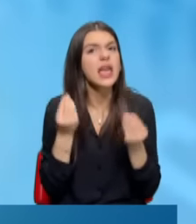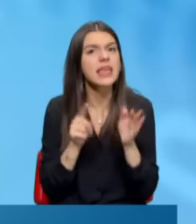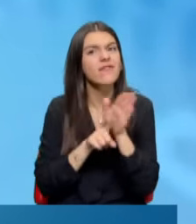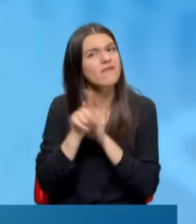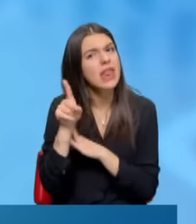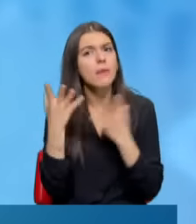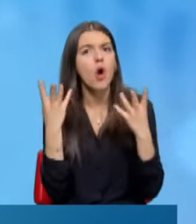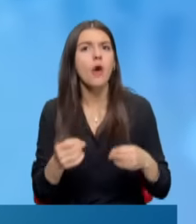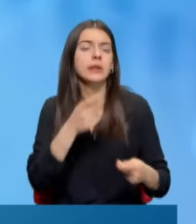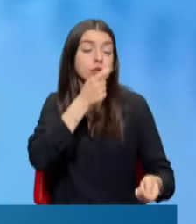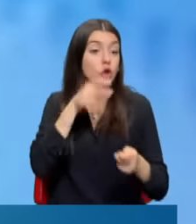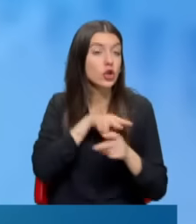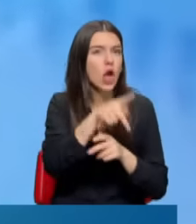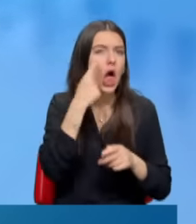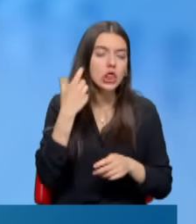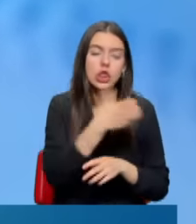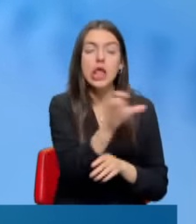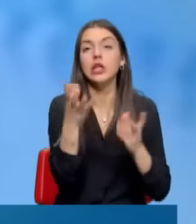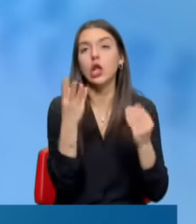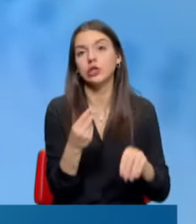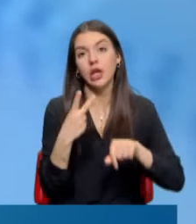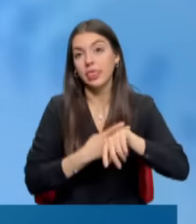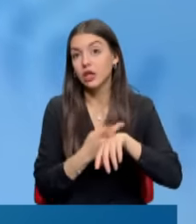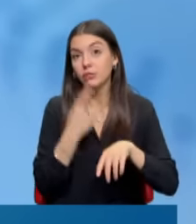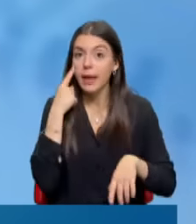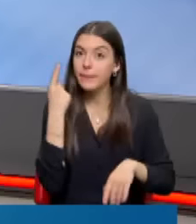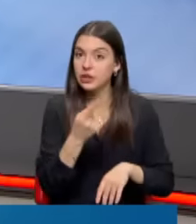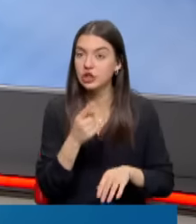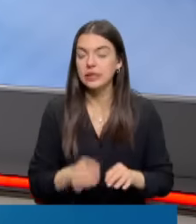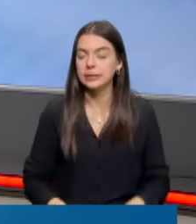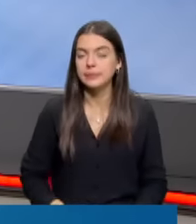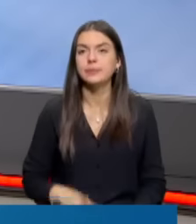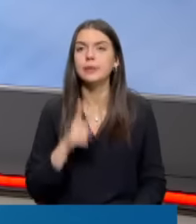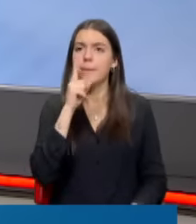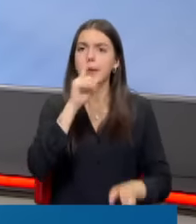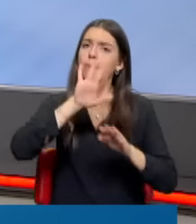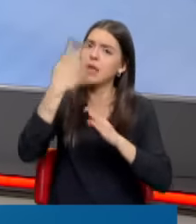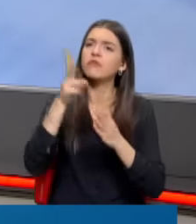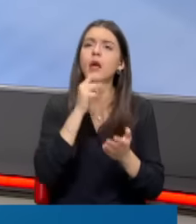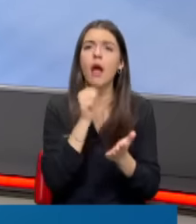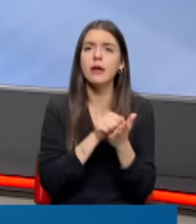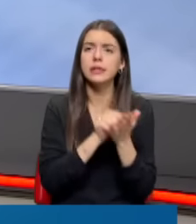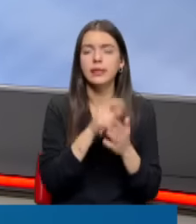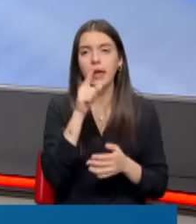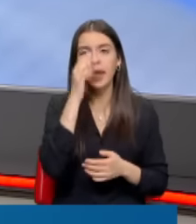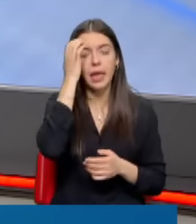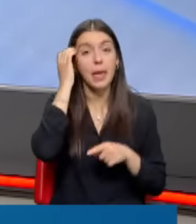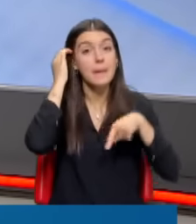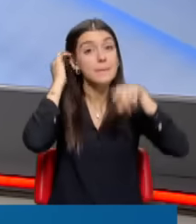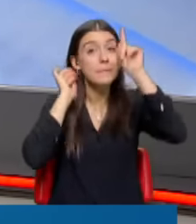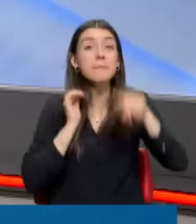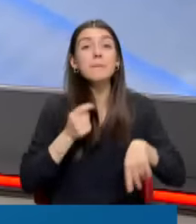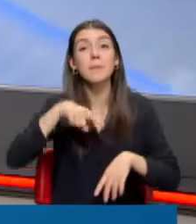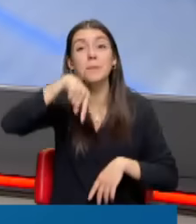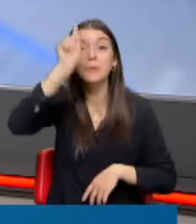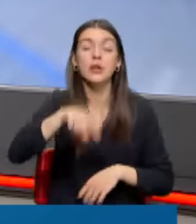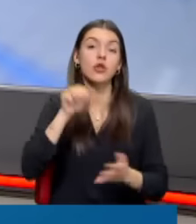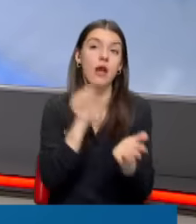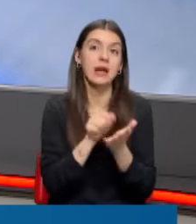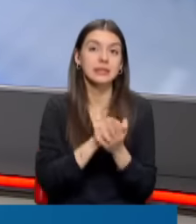verimli kullanılmasında yol gösterici olacak dedi diyor. Bir başka gazete, Bir Gün gazetesinin ilk